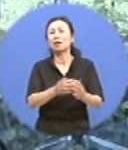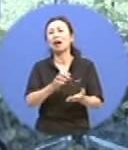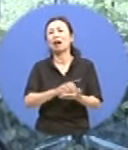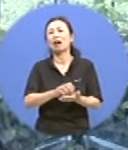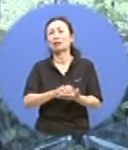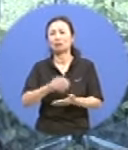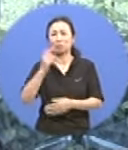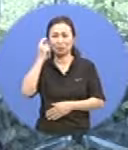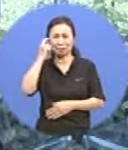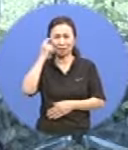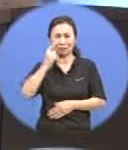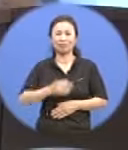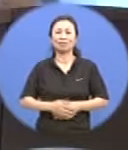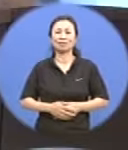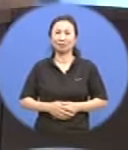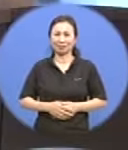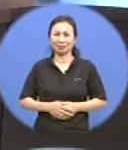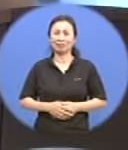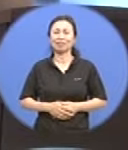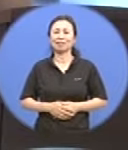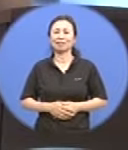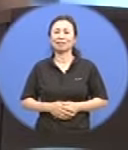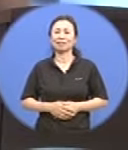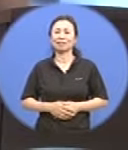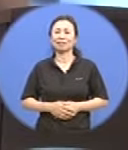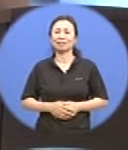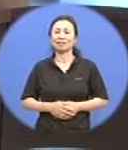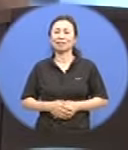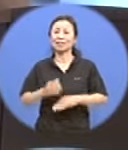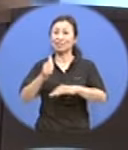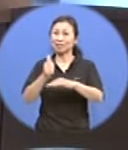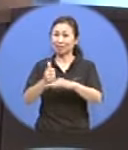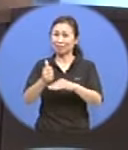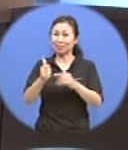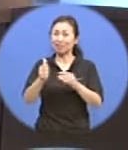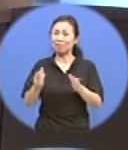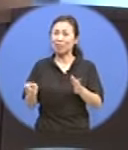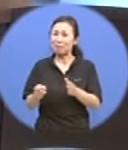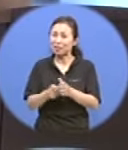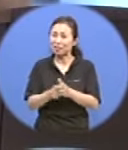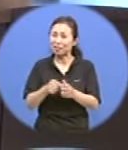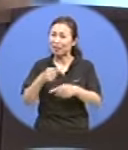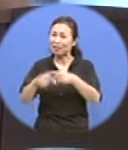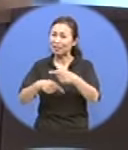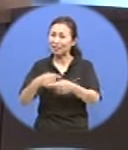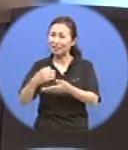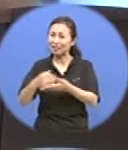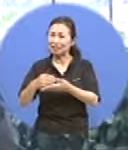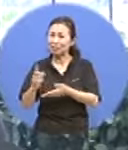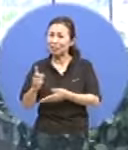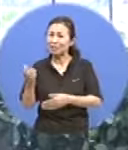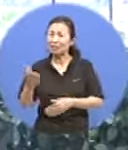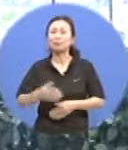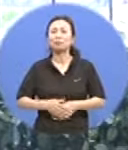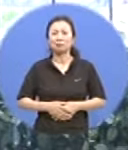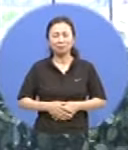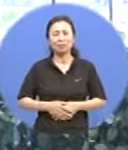ないかなと思いますけど ね、 ね。さあ、はい、先生、今までの良きものづくりを、はいはいは い、いやもう素晴らしいですね、 は